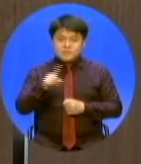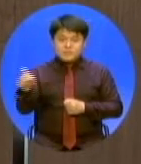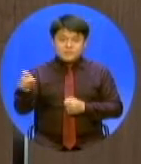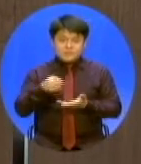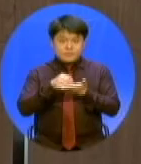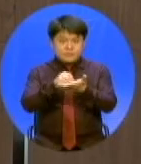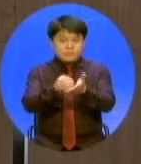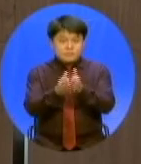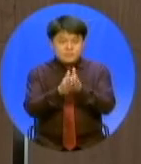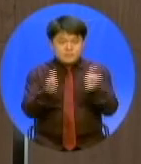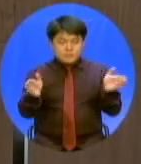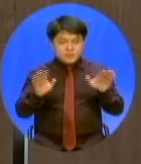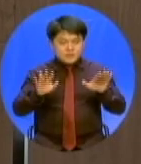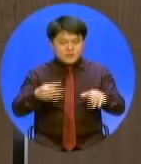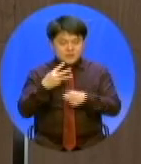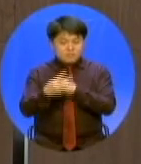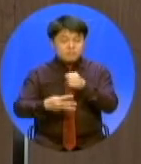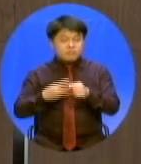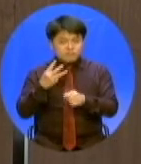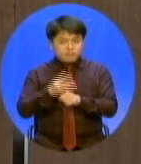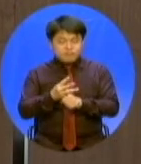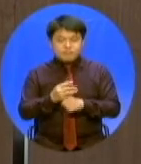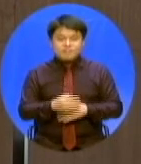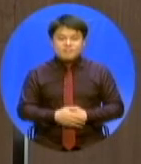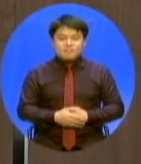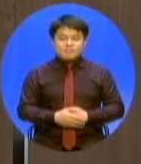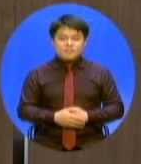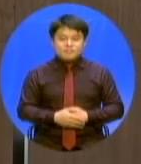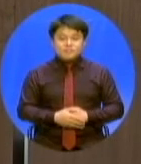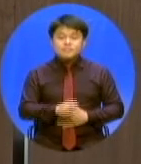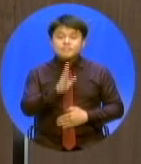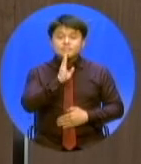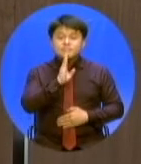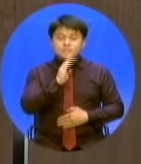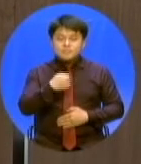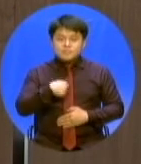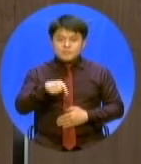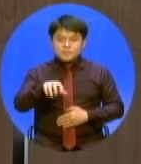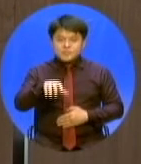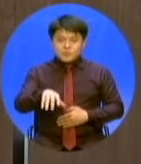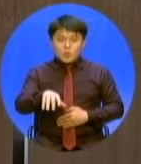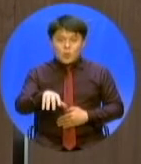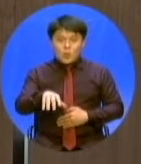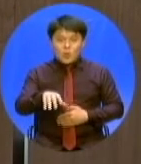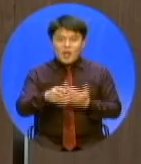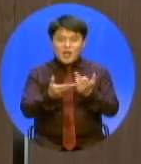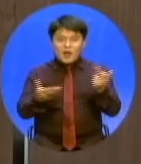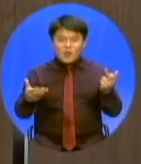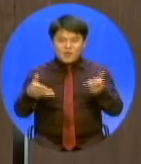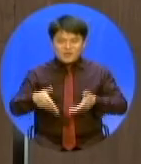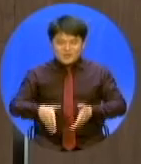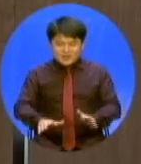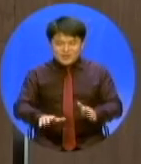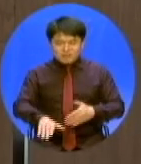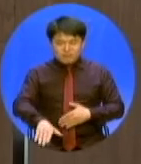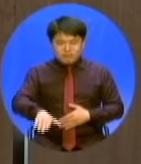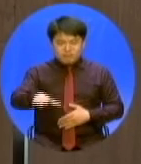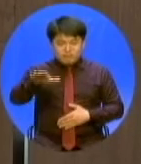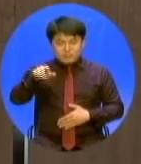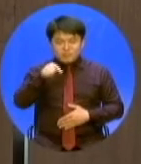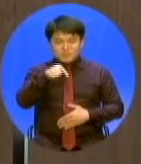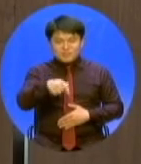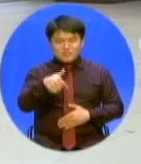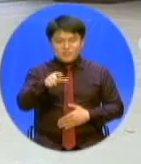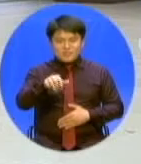2010년도에 입사를 해서 지금 3년째 일을 하고 있습니다. 네, 맞습니다. 저는 이쪽 지역에서 태어나서 지금 이쪽 강원랜드에서 일을